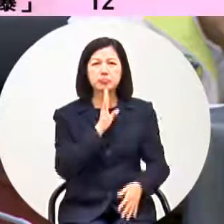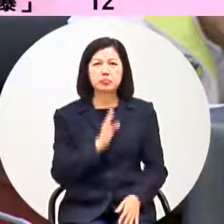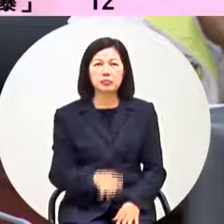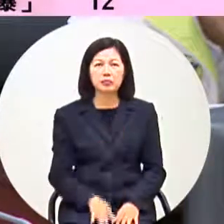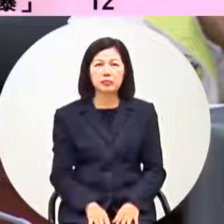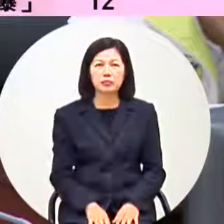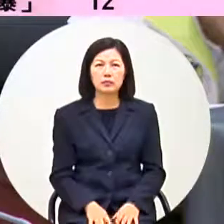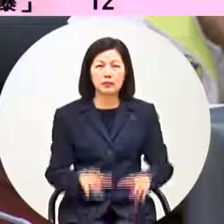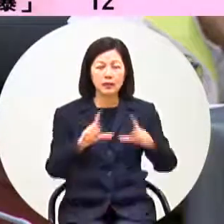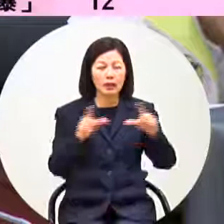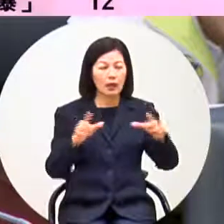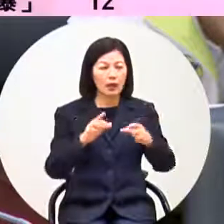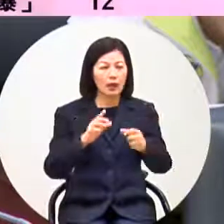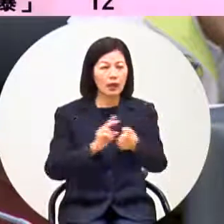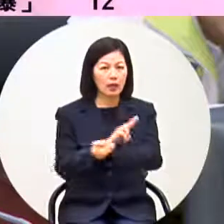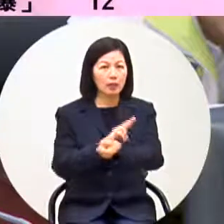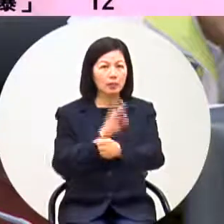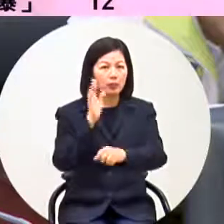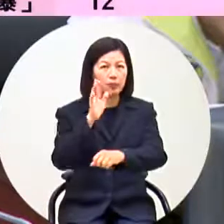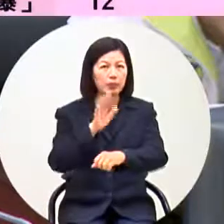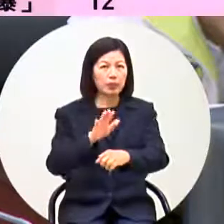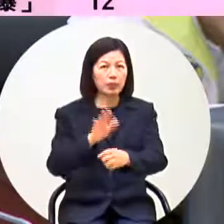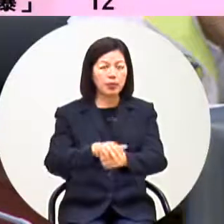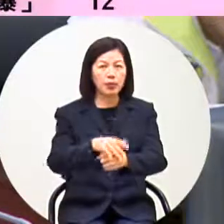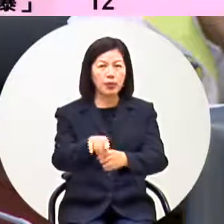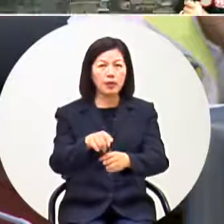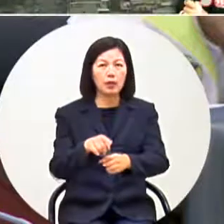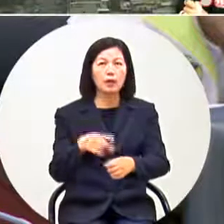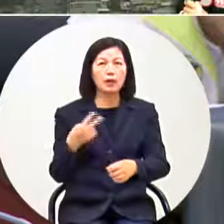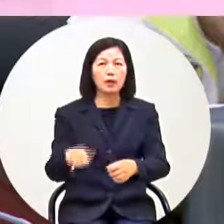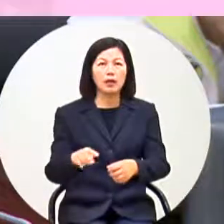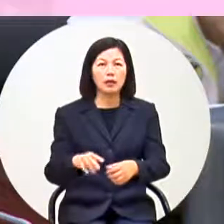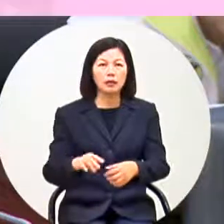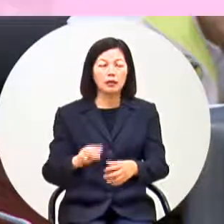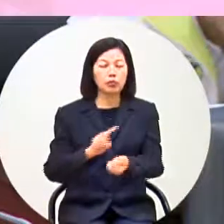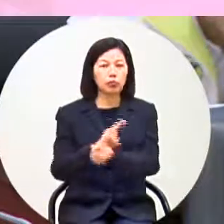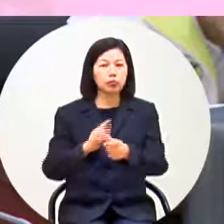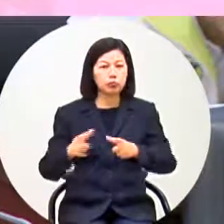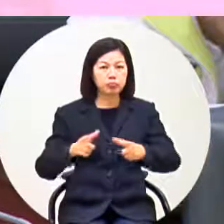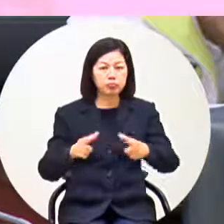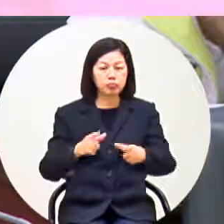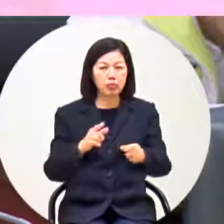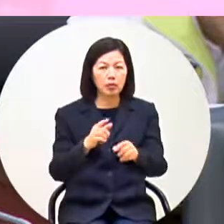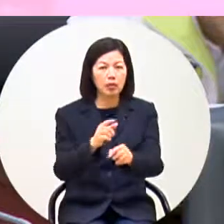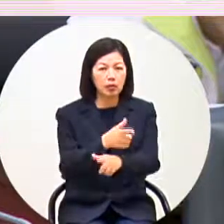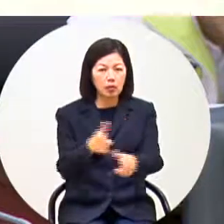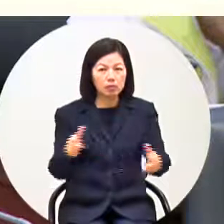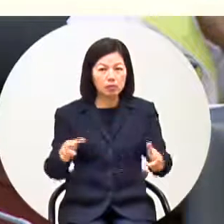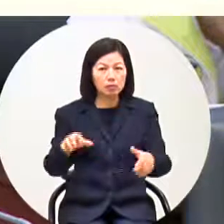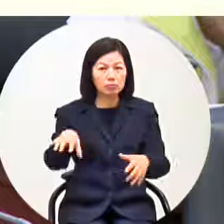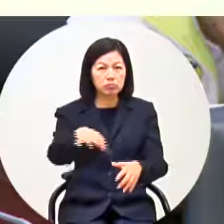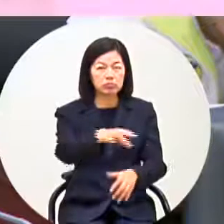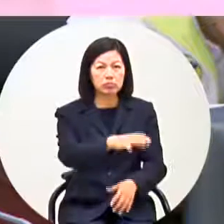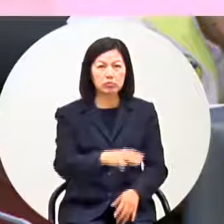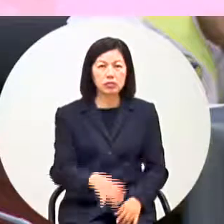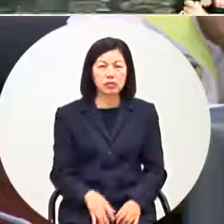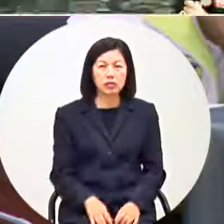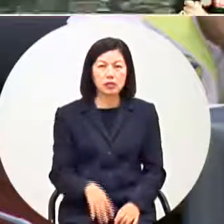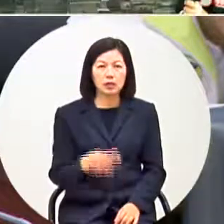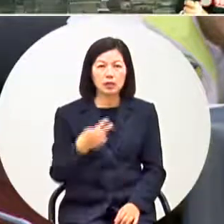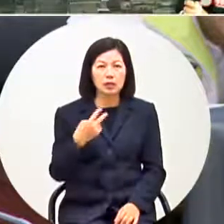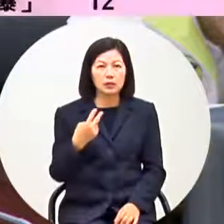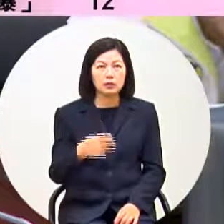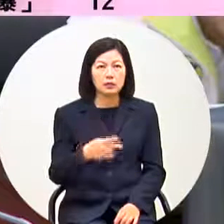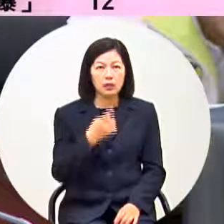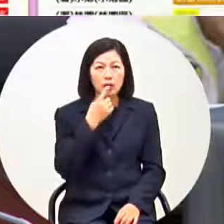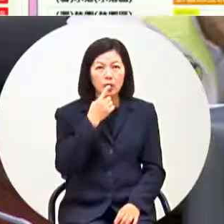营、小港还有林园哦等地的地区哦，它已经不再红，已经不再那